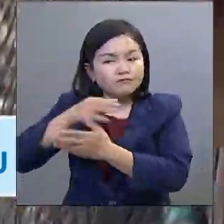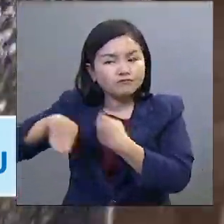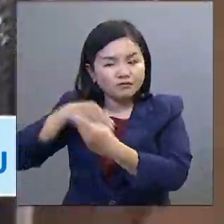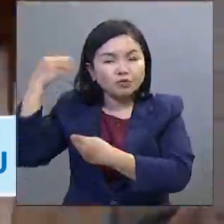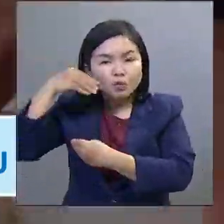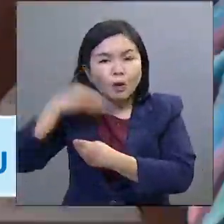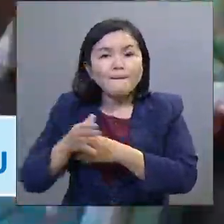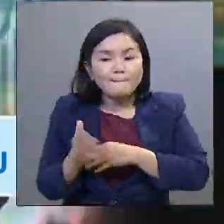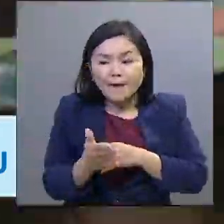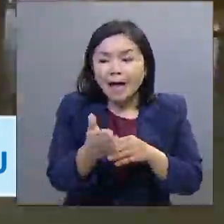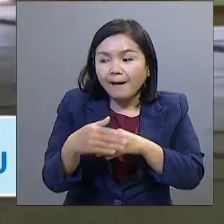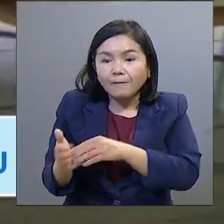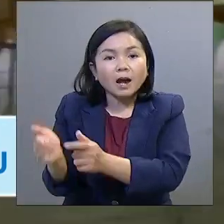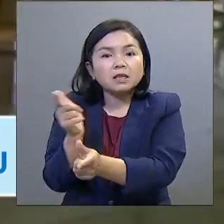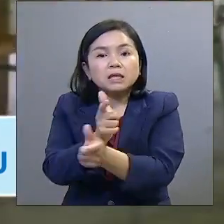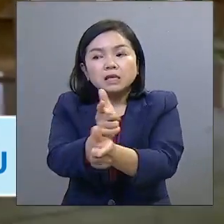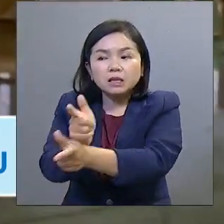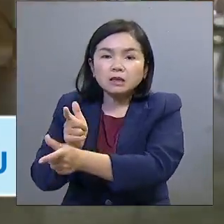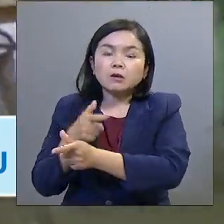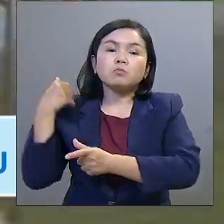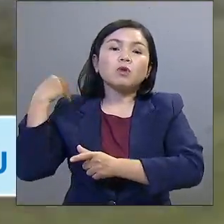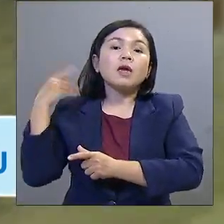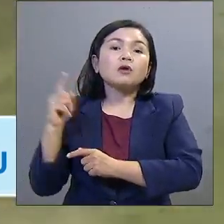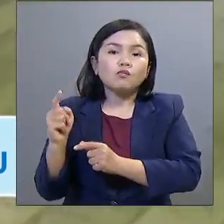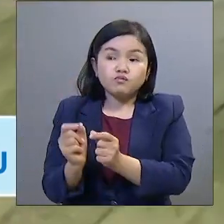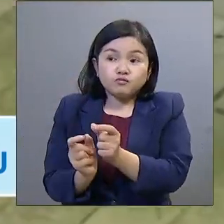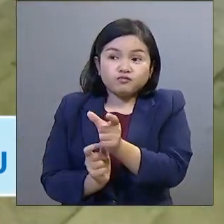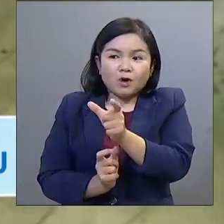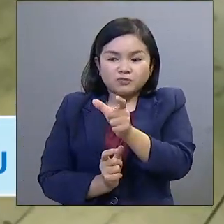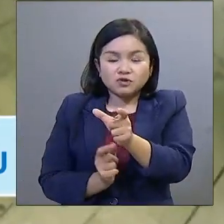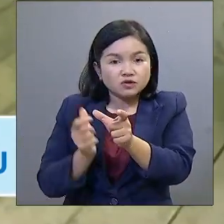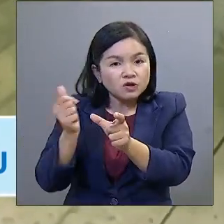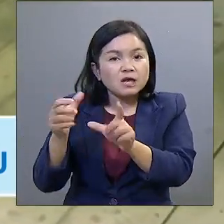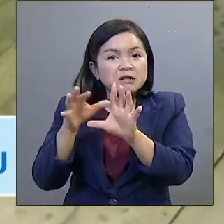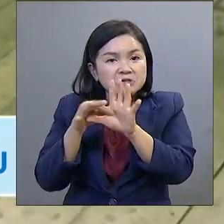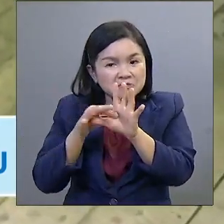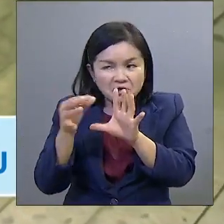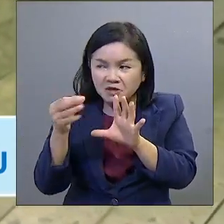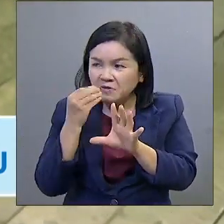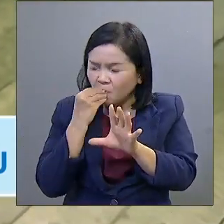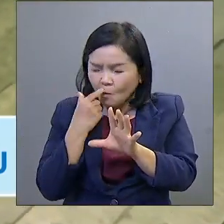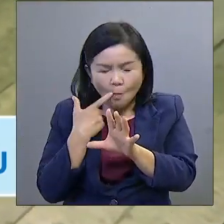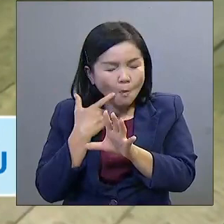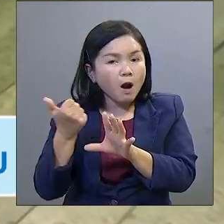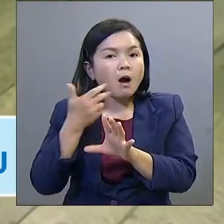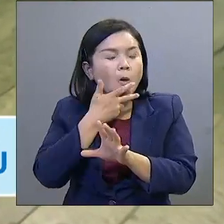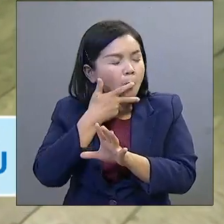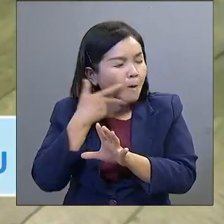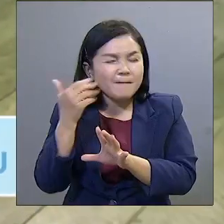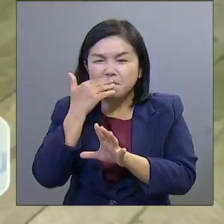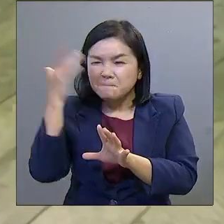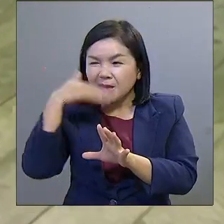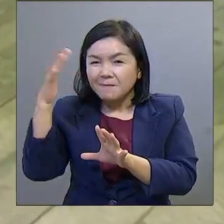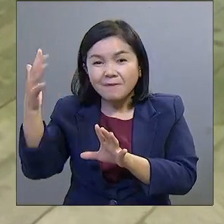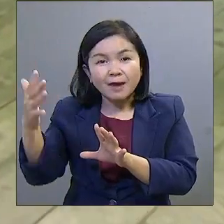าทุกชนิดที่ปลาทุกชนิดที่เลี้ยงเนี่ยมีการเจริญเติบโตได้ดีเนื้อมีรสหวานรสชาติอร่อยไม่มีกลิ่นคาวเพราะว่